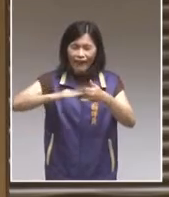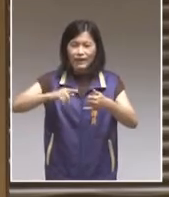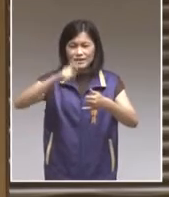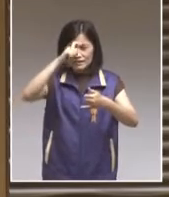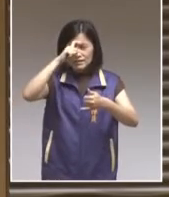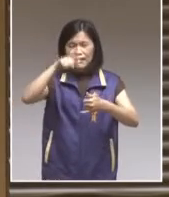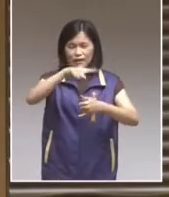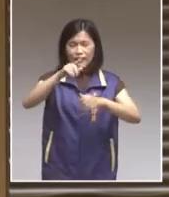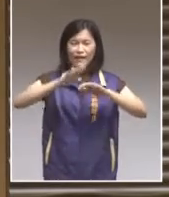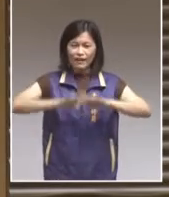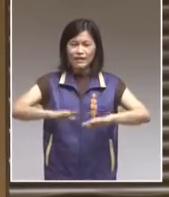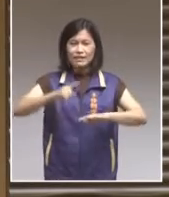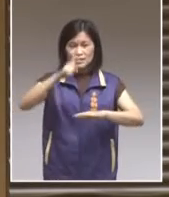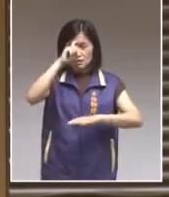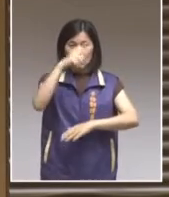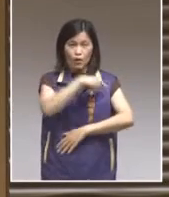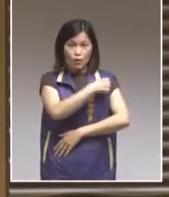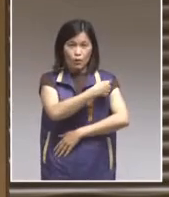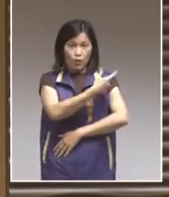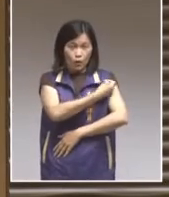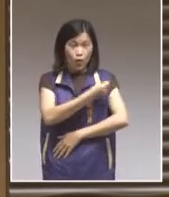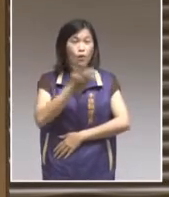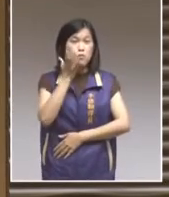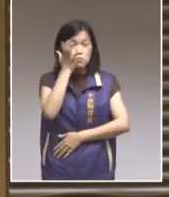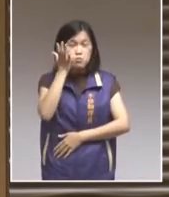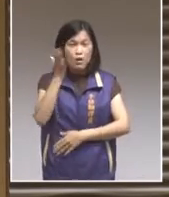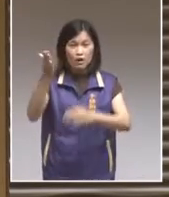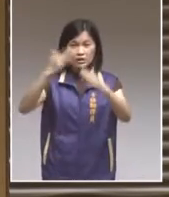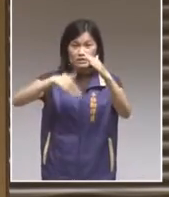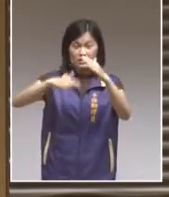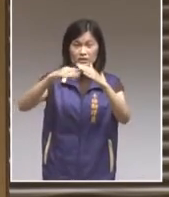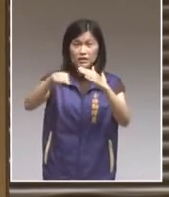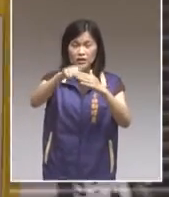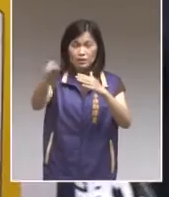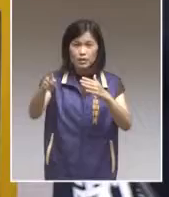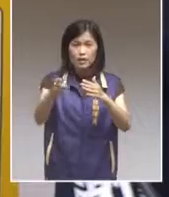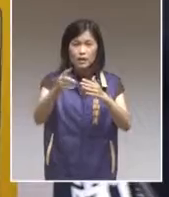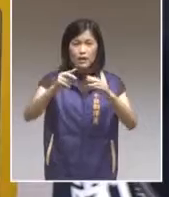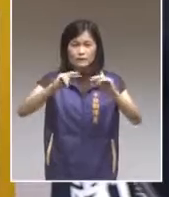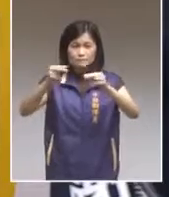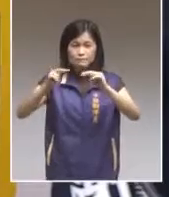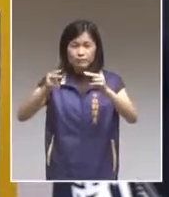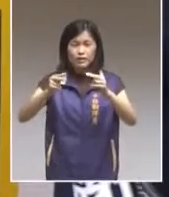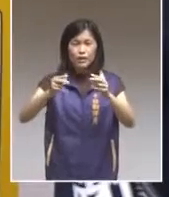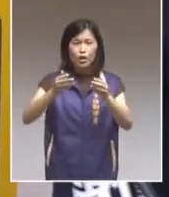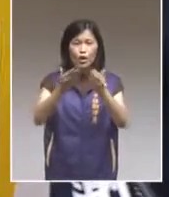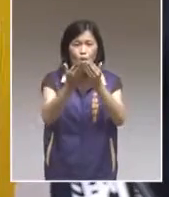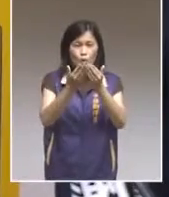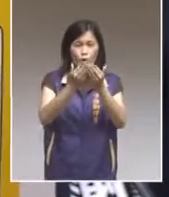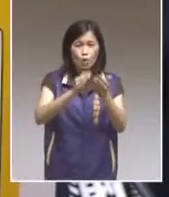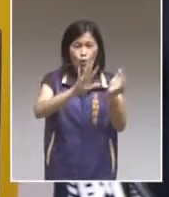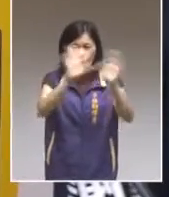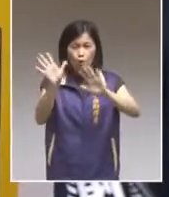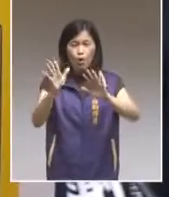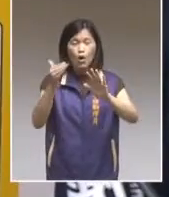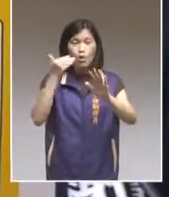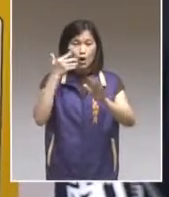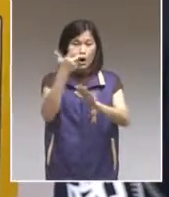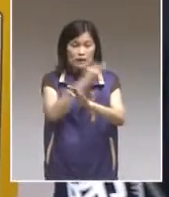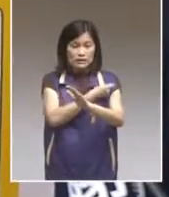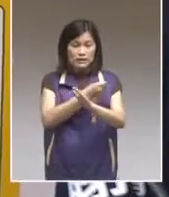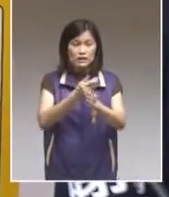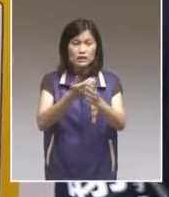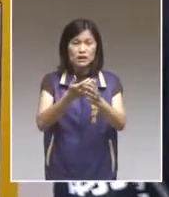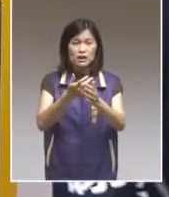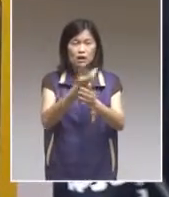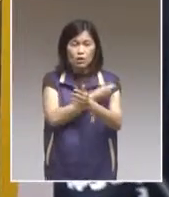接种非常的顺利。那再来，学校端我们会弹性调整学校的课程，那接种当日后我们会